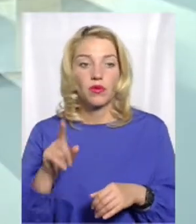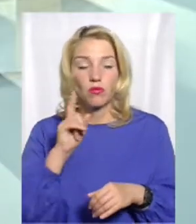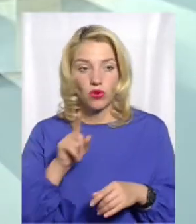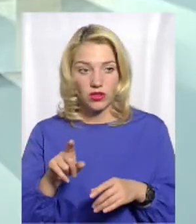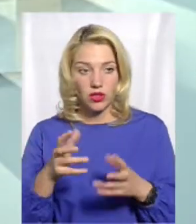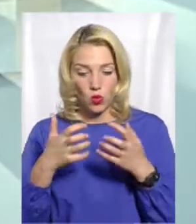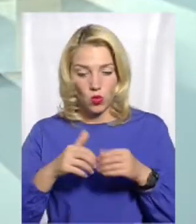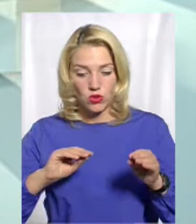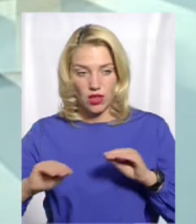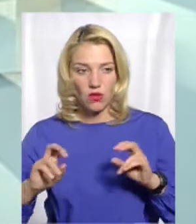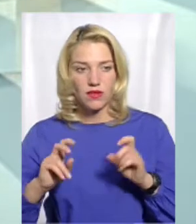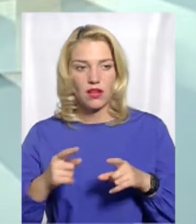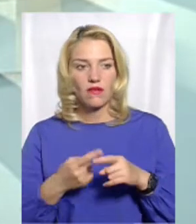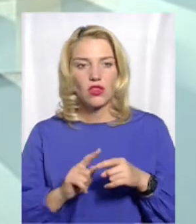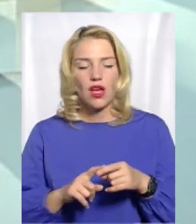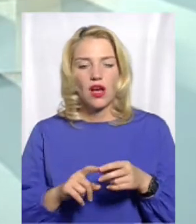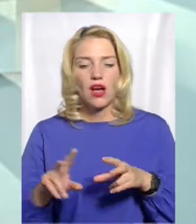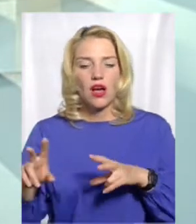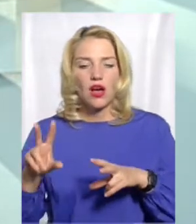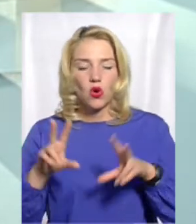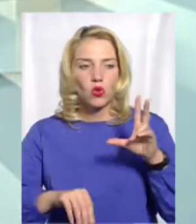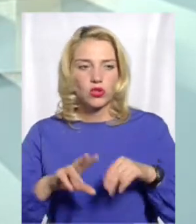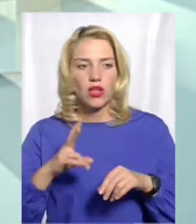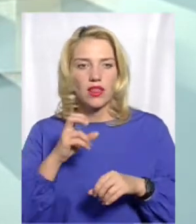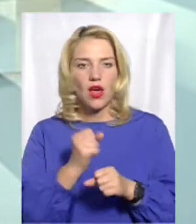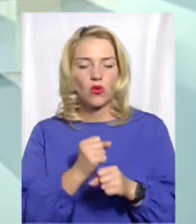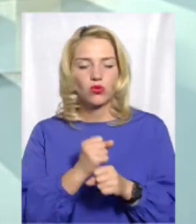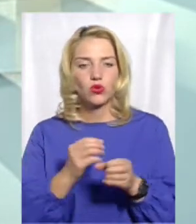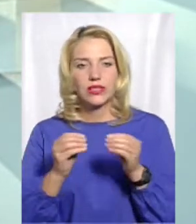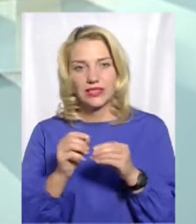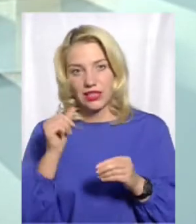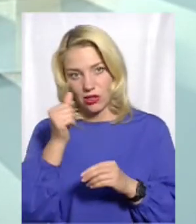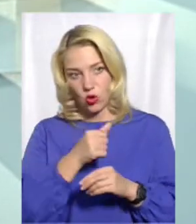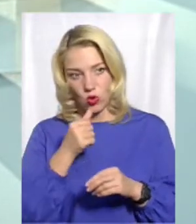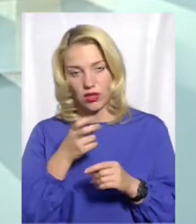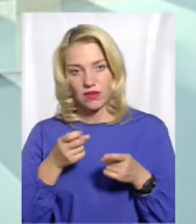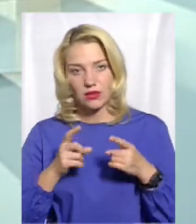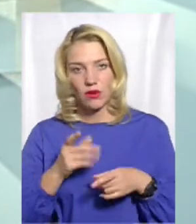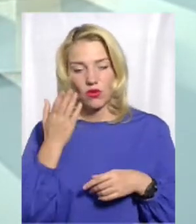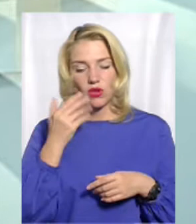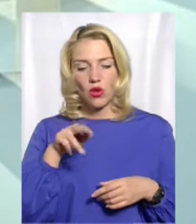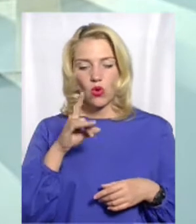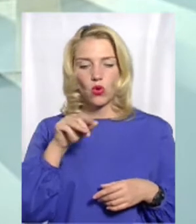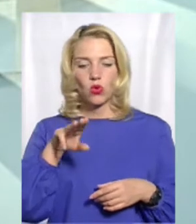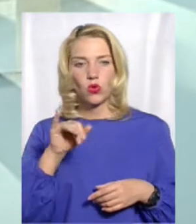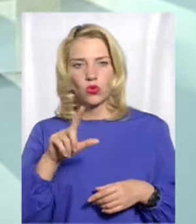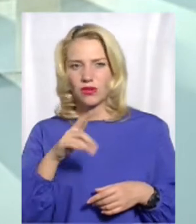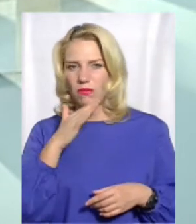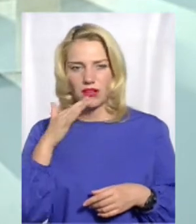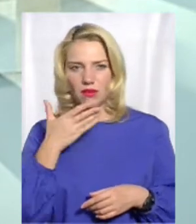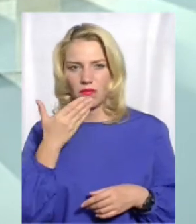їхня установка, як вони нам пояснили, вона розрахована на роботу 10 років. Угу. І насправді тої ртуті там не дуже багато. І